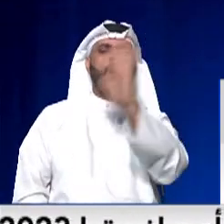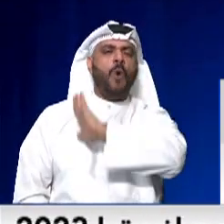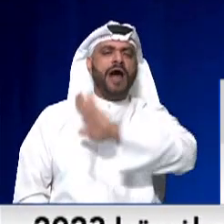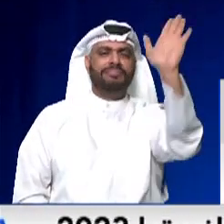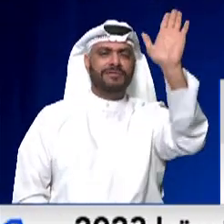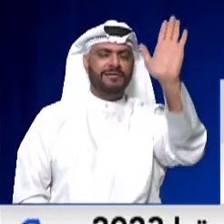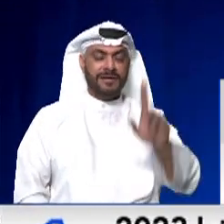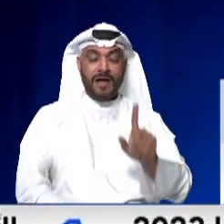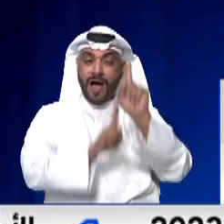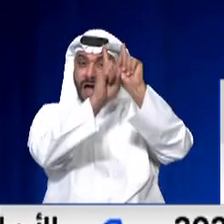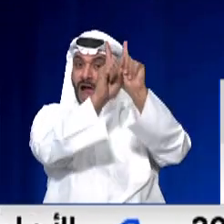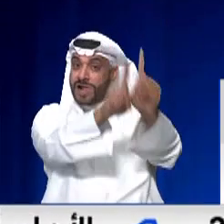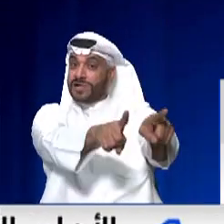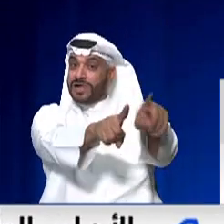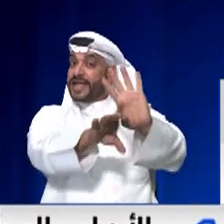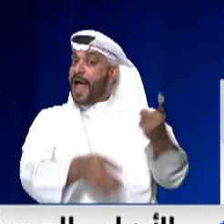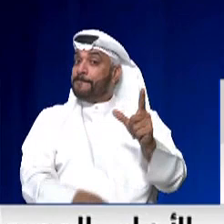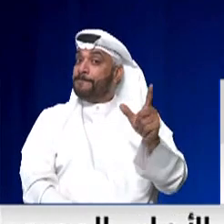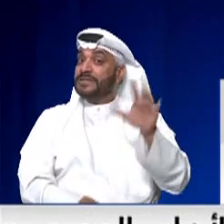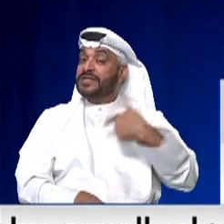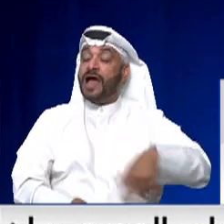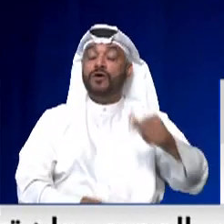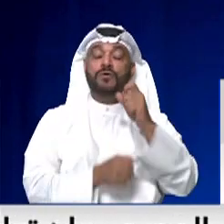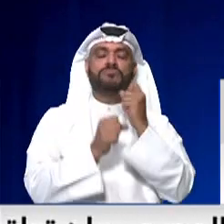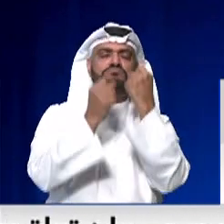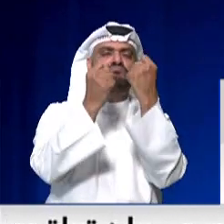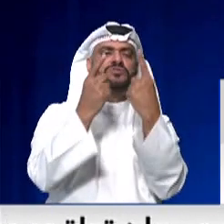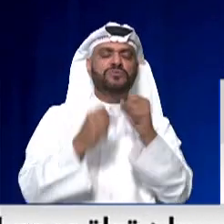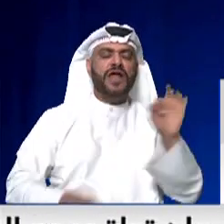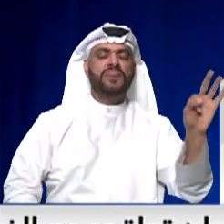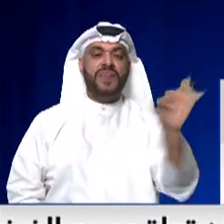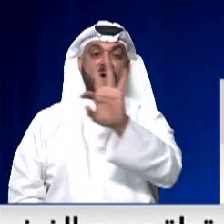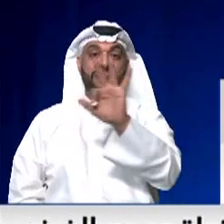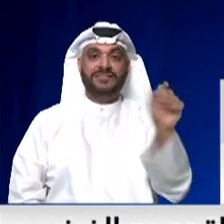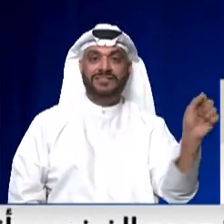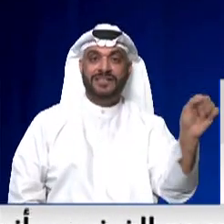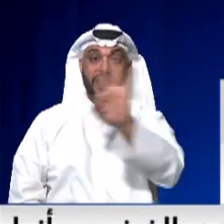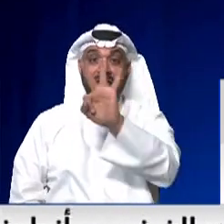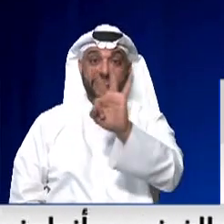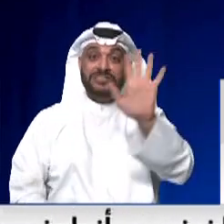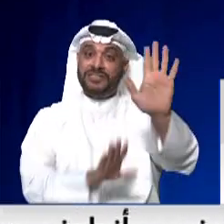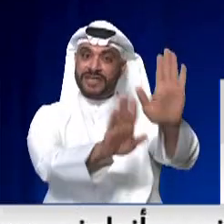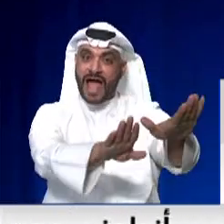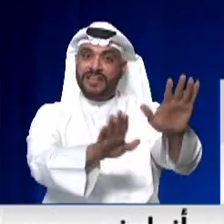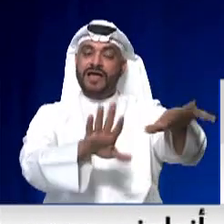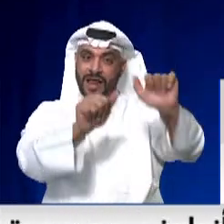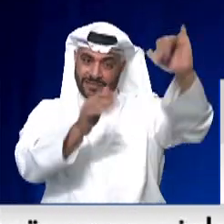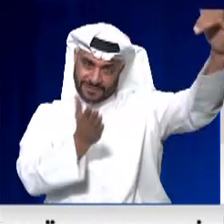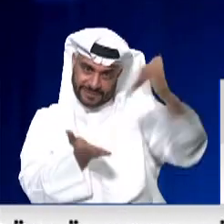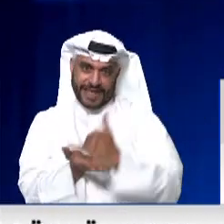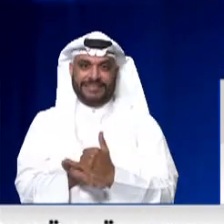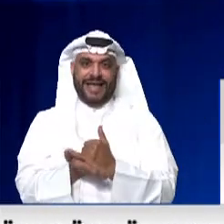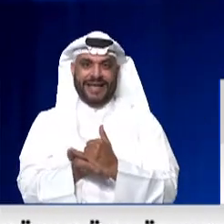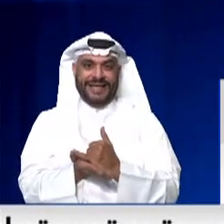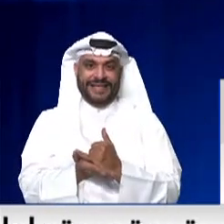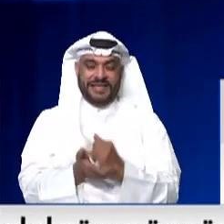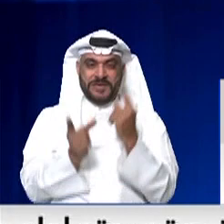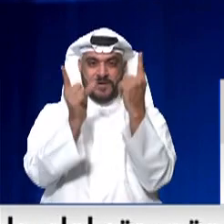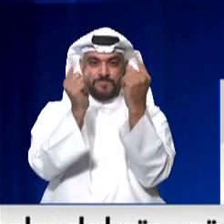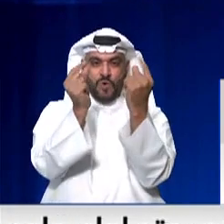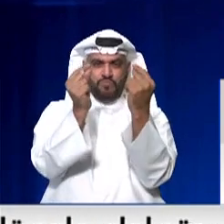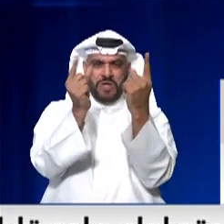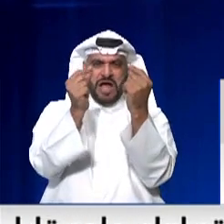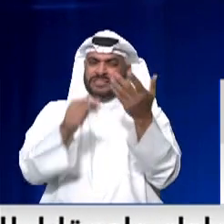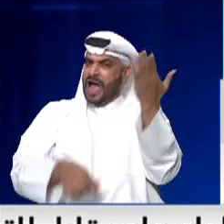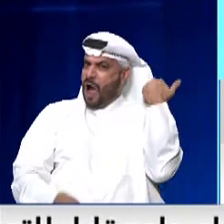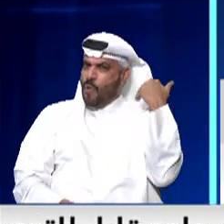الأوروبية المعنية بما في ذلك المواطنين الراغبين في السفر لدول الشنغن لأول مرة. وأضاف الشيخ سالم